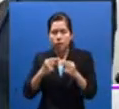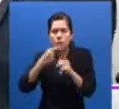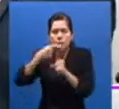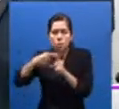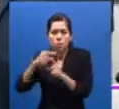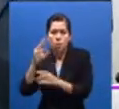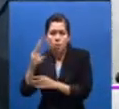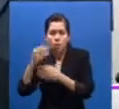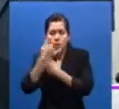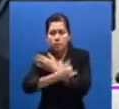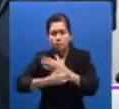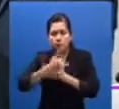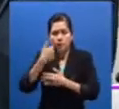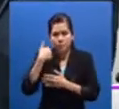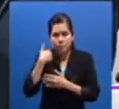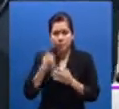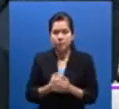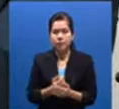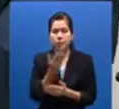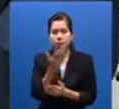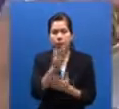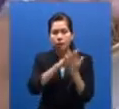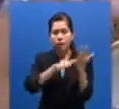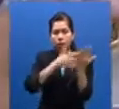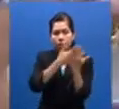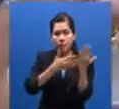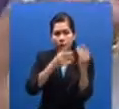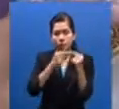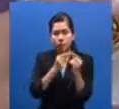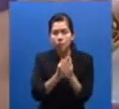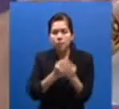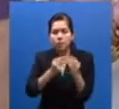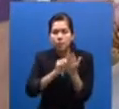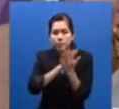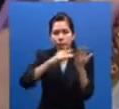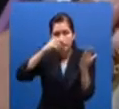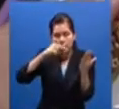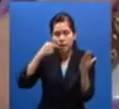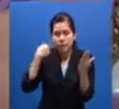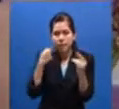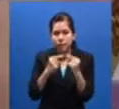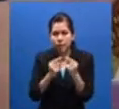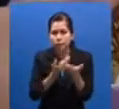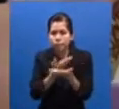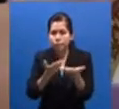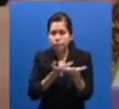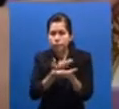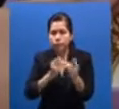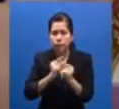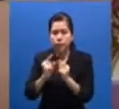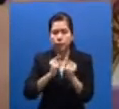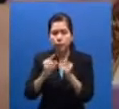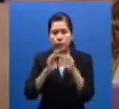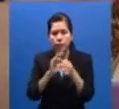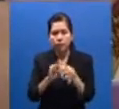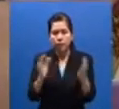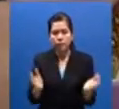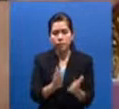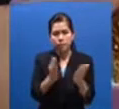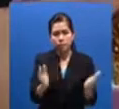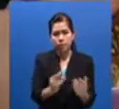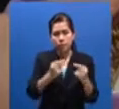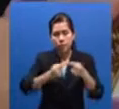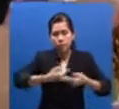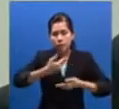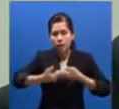ขอสนับสนุนให้ไทยเร่งกาญจนาตามกรอบอาเซียนกกที่ยังมีความล่าช้าอยู่มากเพื่อสนับสนุนการค้าภายใน 16ประเทศ